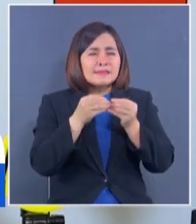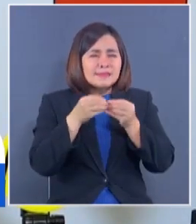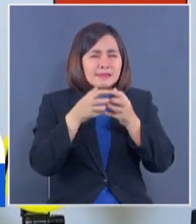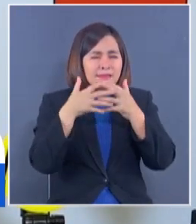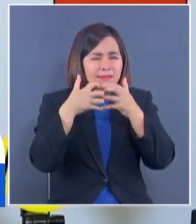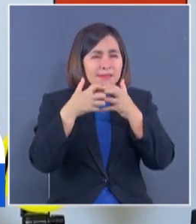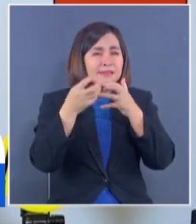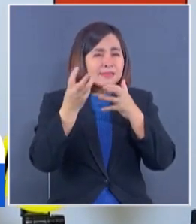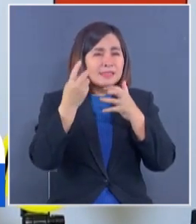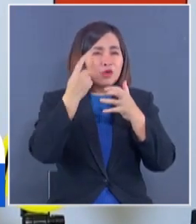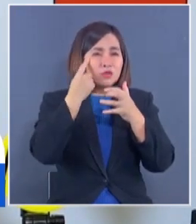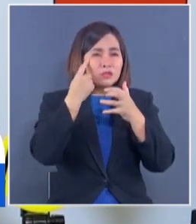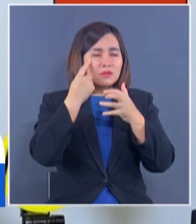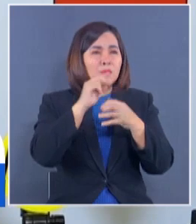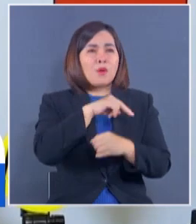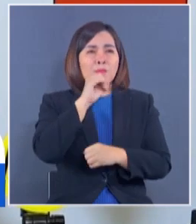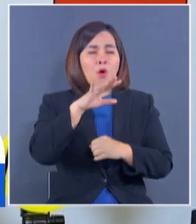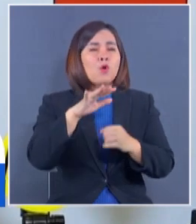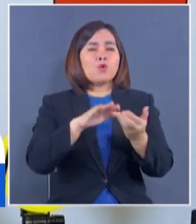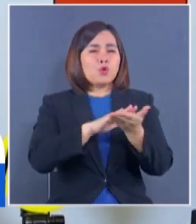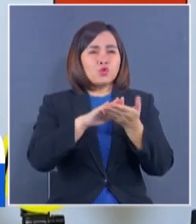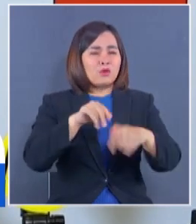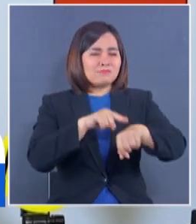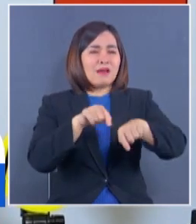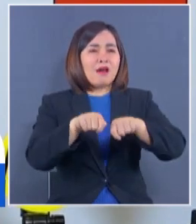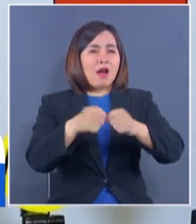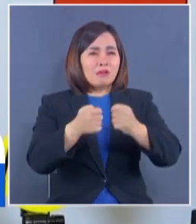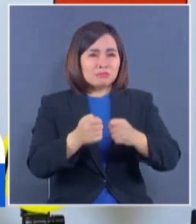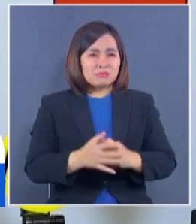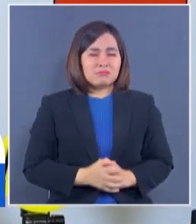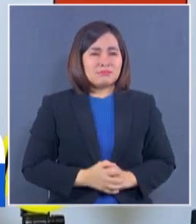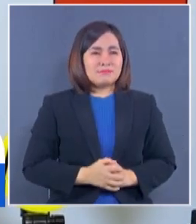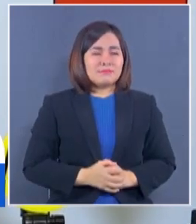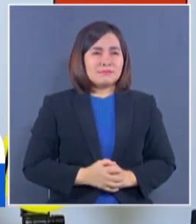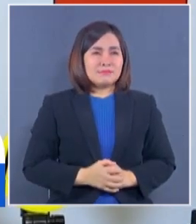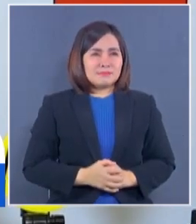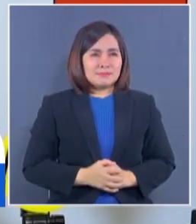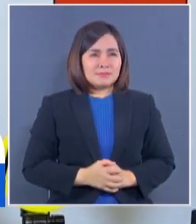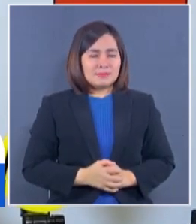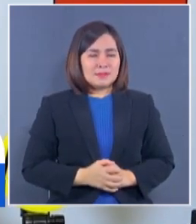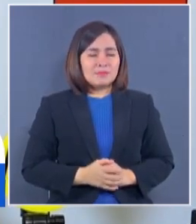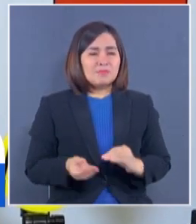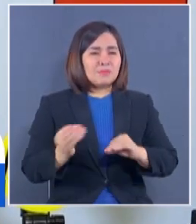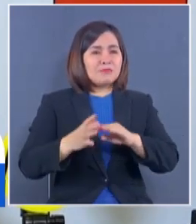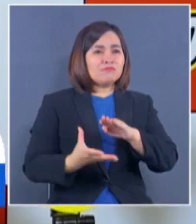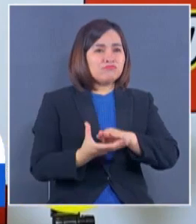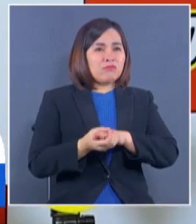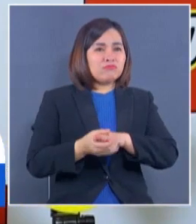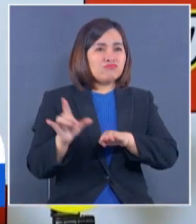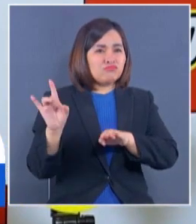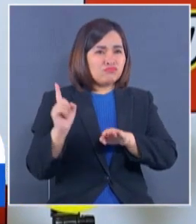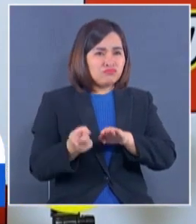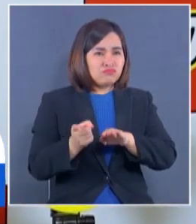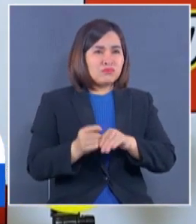าจจะร้าวคุณหมอบอกหักครับหักแต่ว่ามันแค่ยังไม่เคลื่อนเขาต้องใส่ตรวจไว้